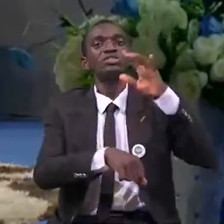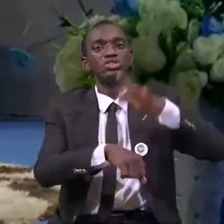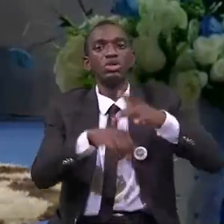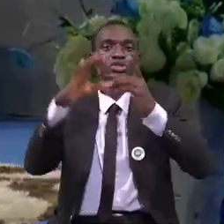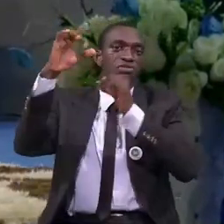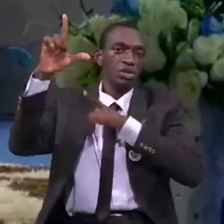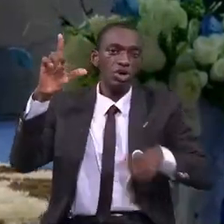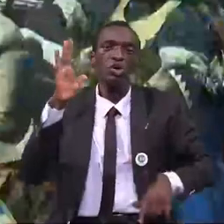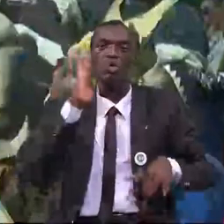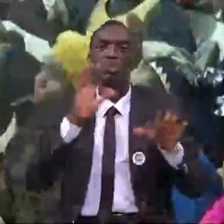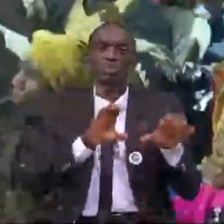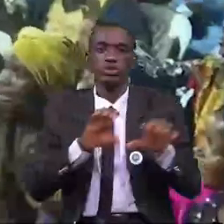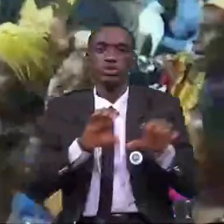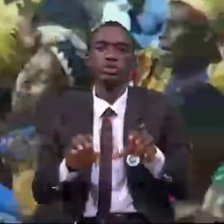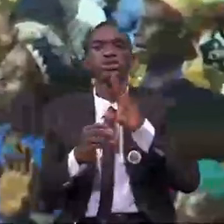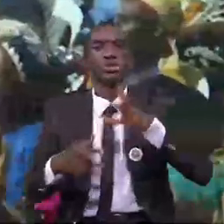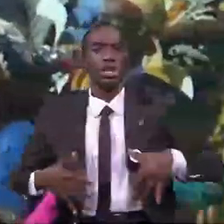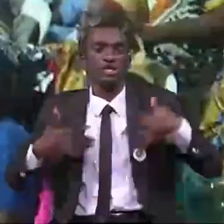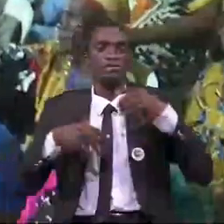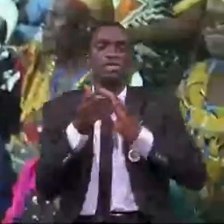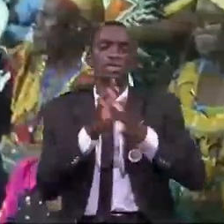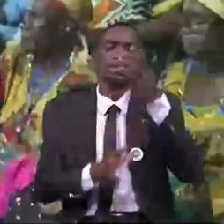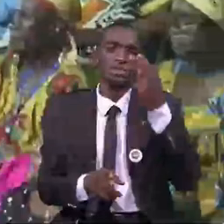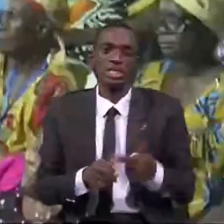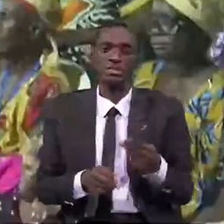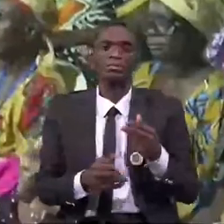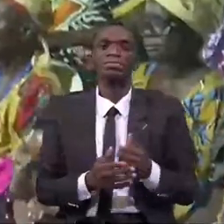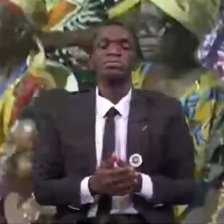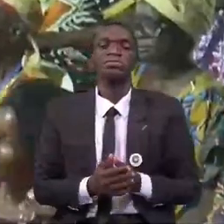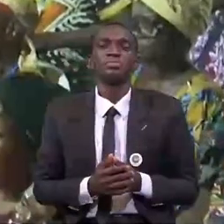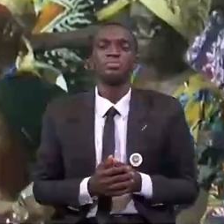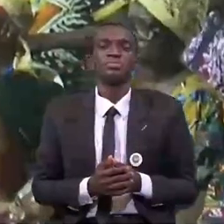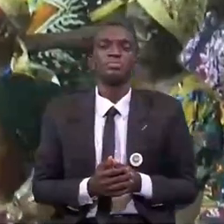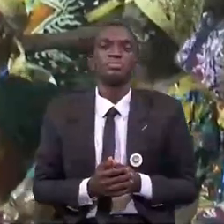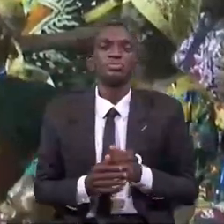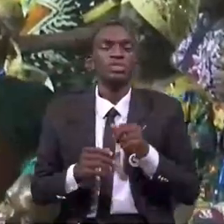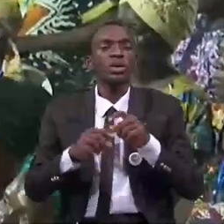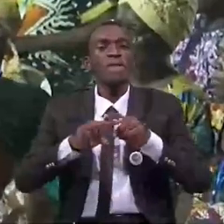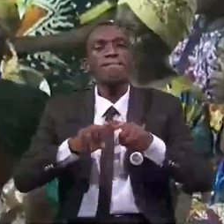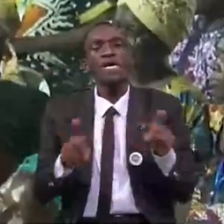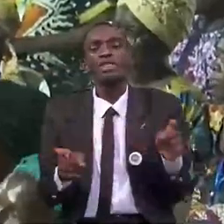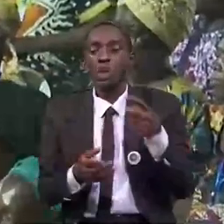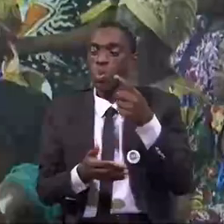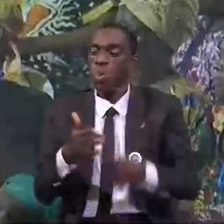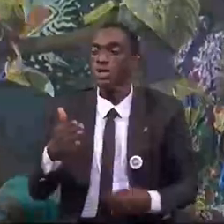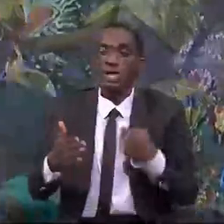l'argent ce que l'argent et l'or ne peut pas faire dans votre vie la touche du Seigneur le fera dans votre